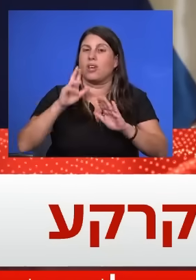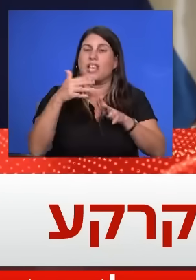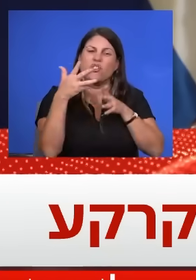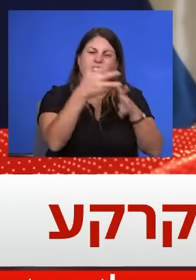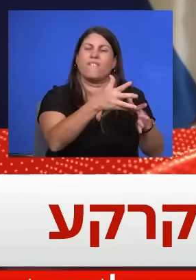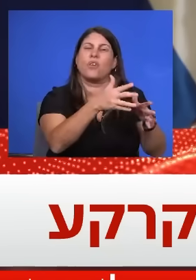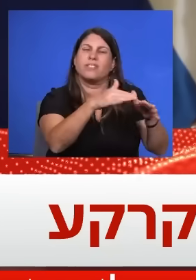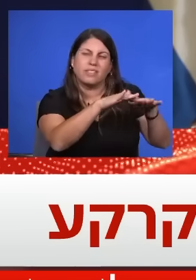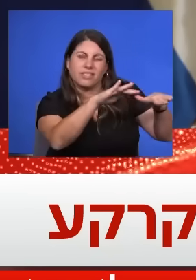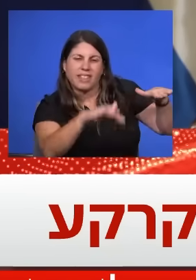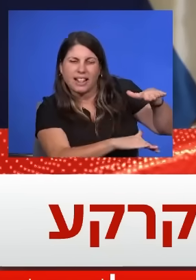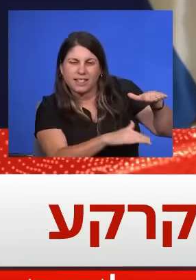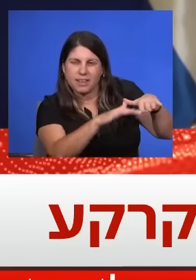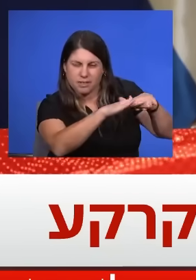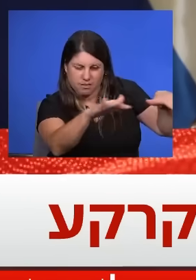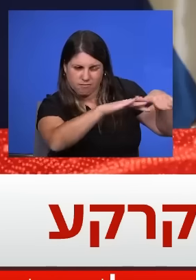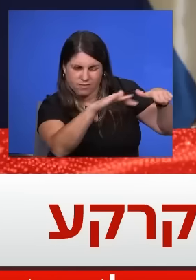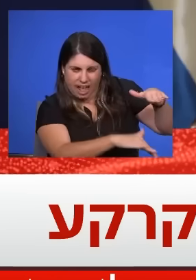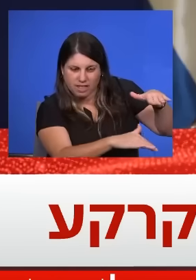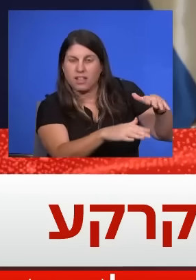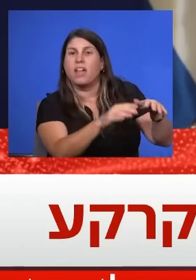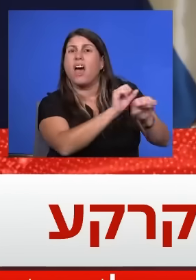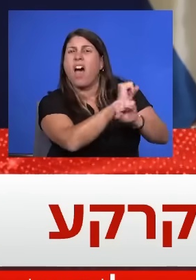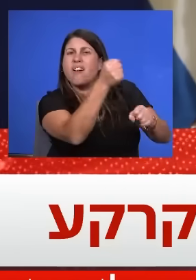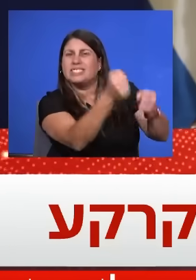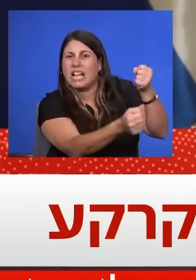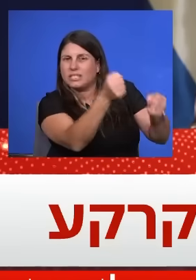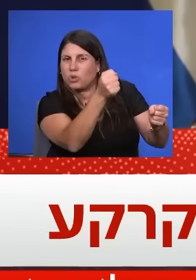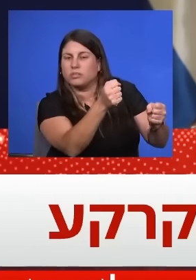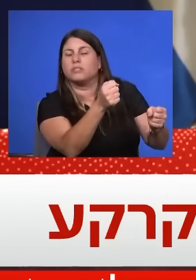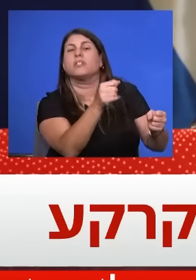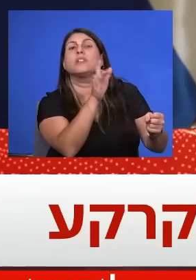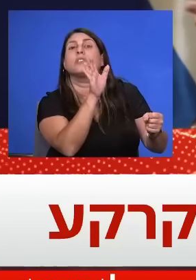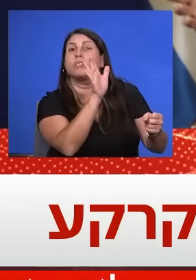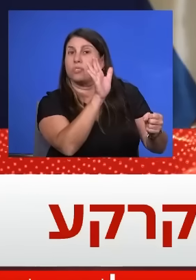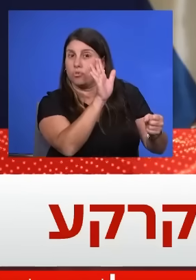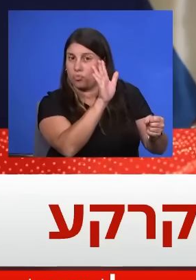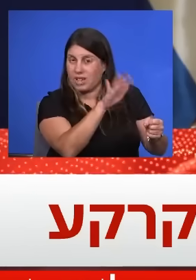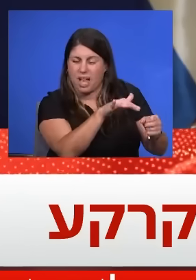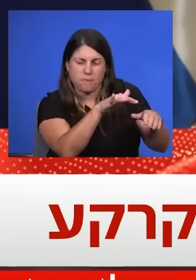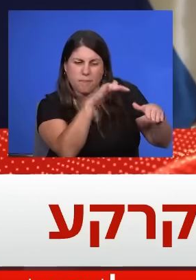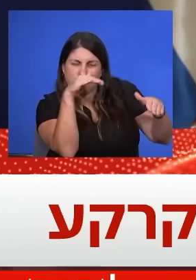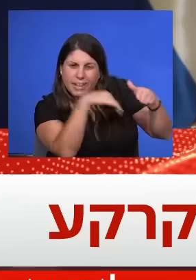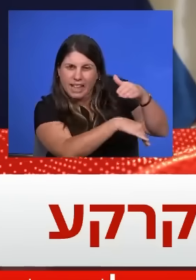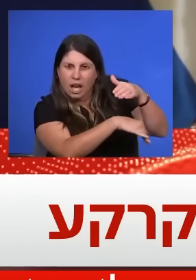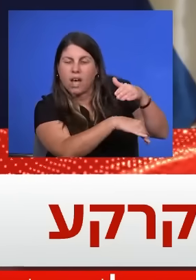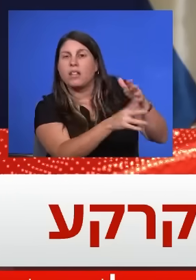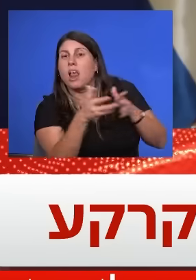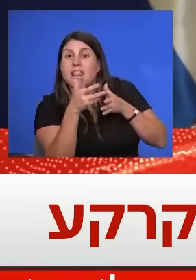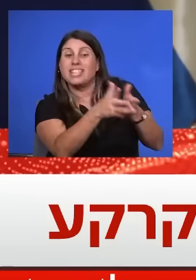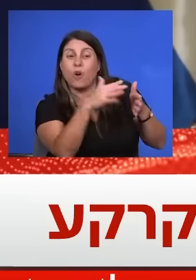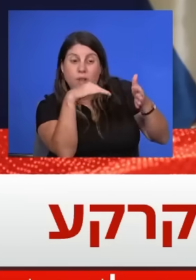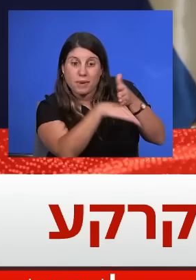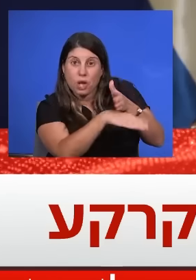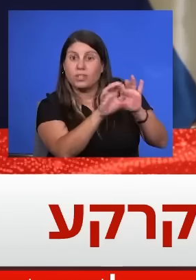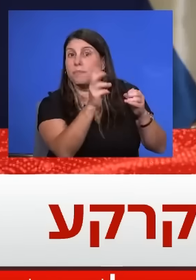הפצצות שכבר מתקיימות כבר בימים האחרונים, גם לתווך התת-קרקעי, כלומר לתקוף מנהרות. אם יש בית מעל המנהרה,